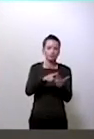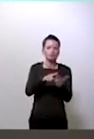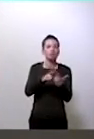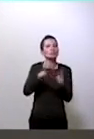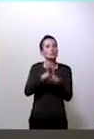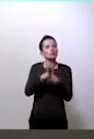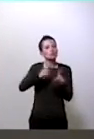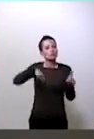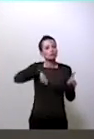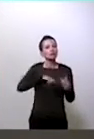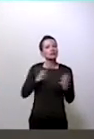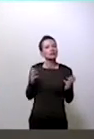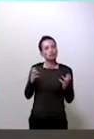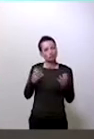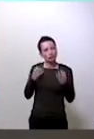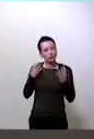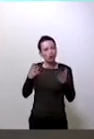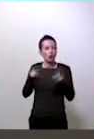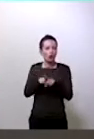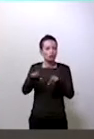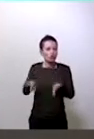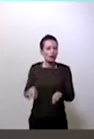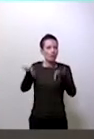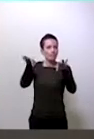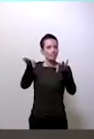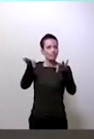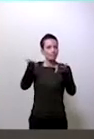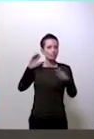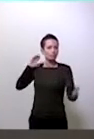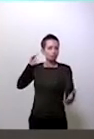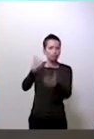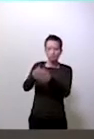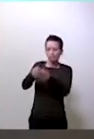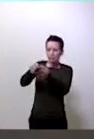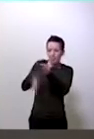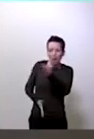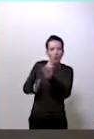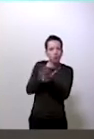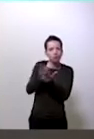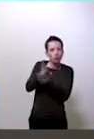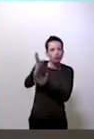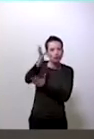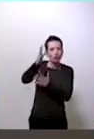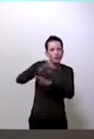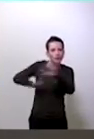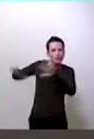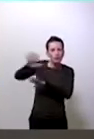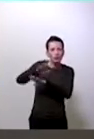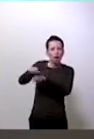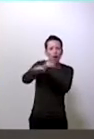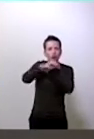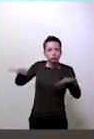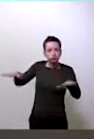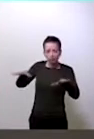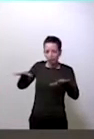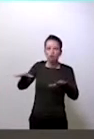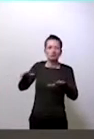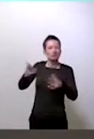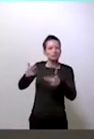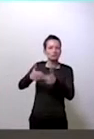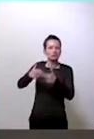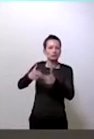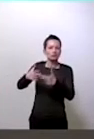nous autoriser un temps de suspension et de bilan des grands projets d'aménagement lancés. C'est ce que nous avons appelé le